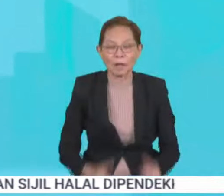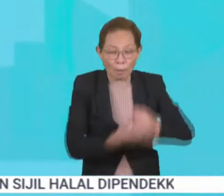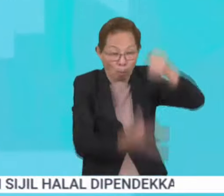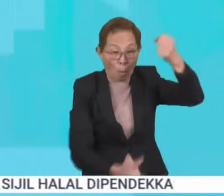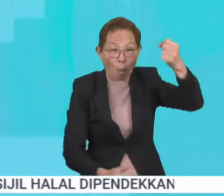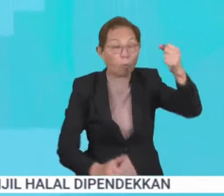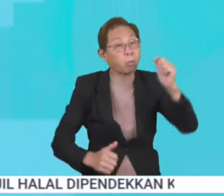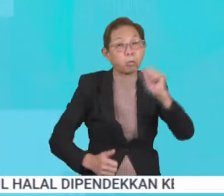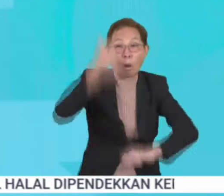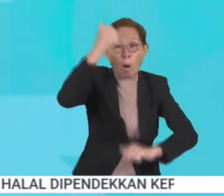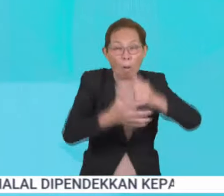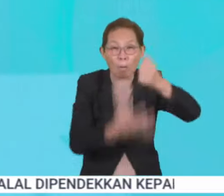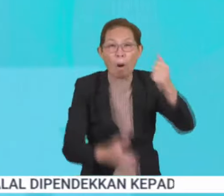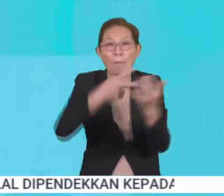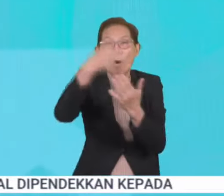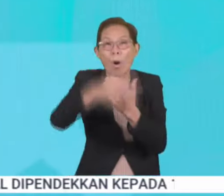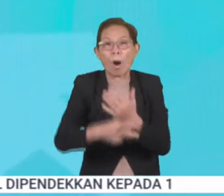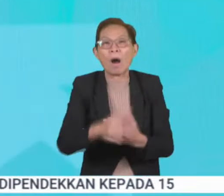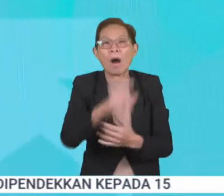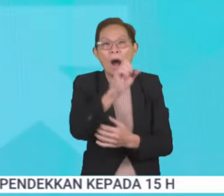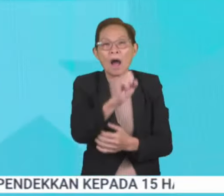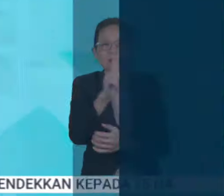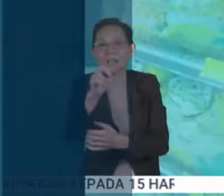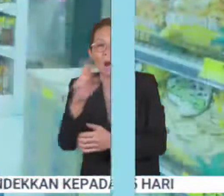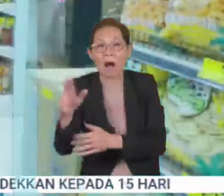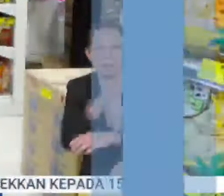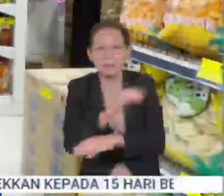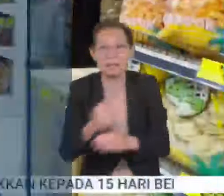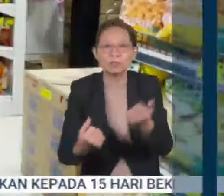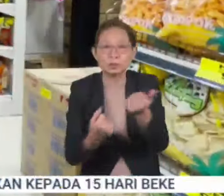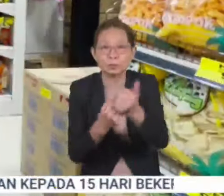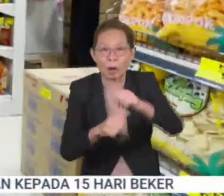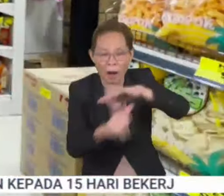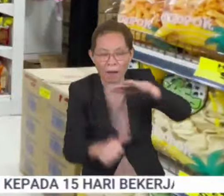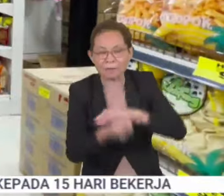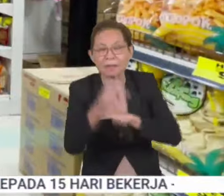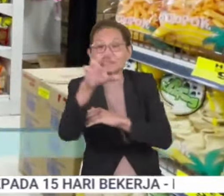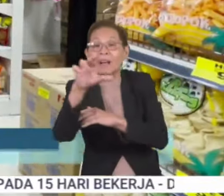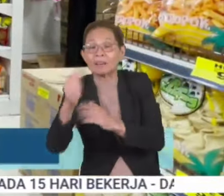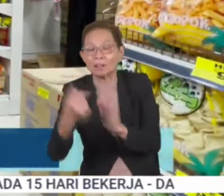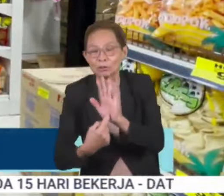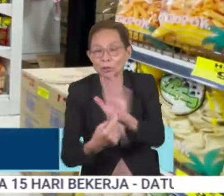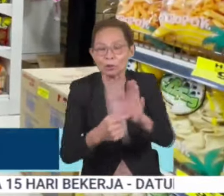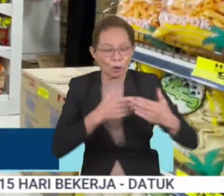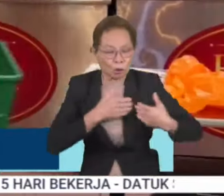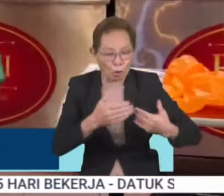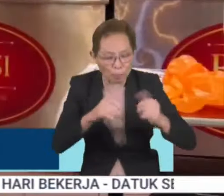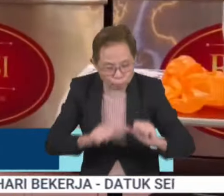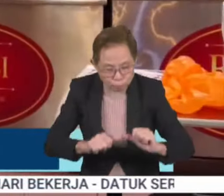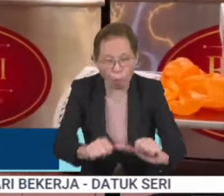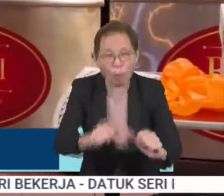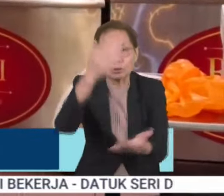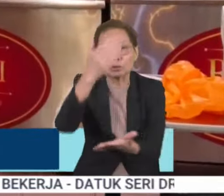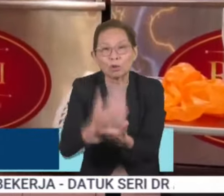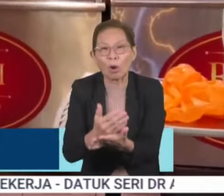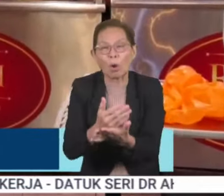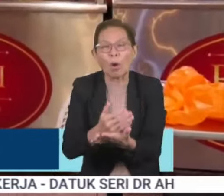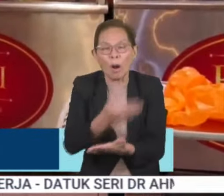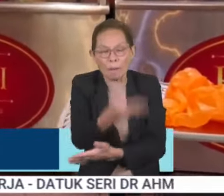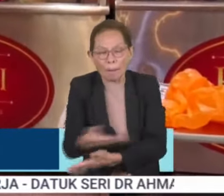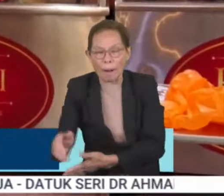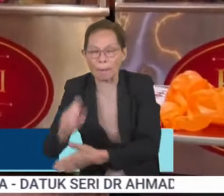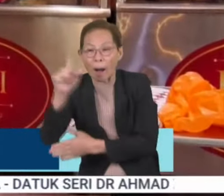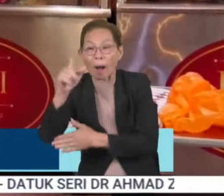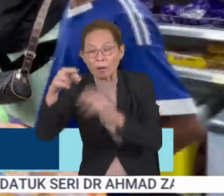Peruntukan lebih tinggi bagi program Sumbangan Tunai Rahmah STR dan Sumbangan Asas Rahmah SARA mencerminkan komitmen berterusan dalam menangani kos SARA